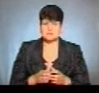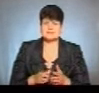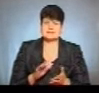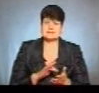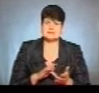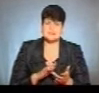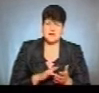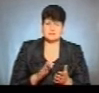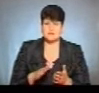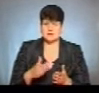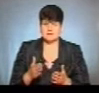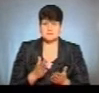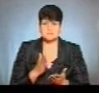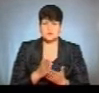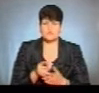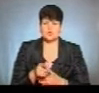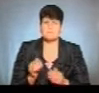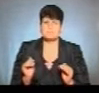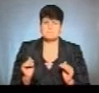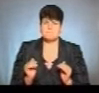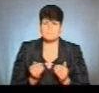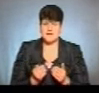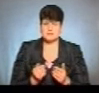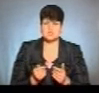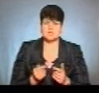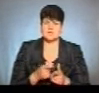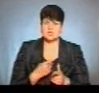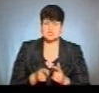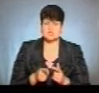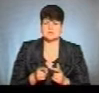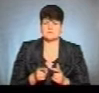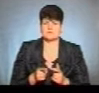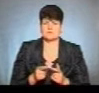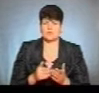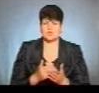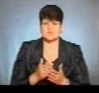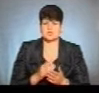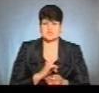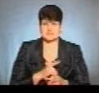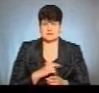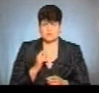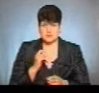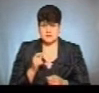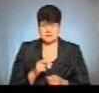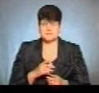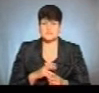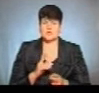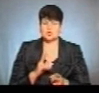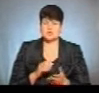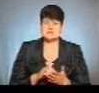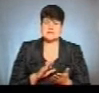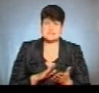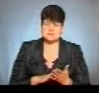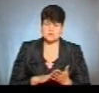центрально-лівим спрямуванням, воно менше, ніж весь спектр політичних сил в Україні. Серед тих, все-таки, хто